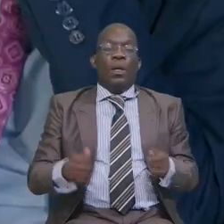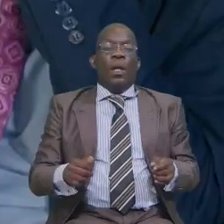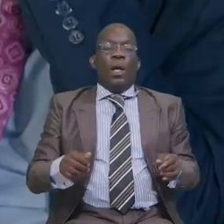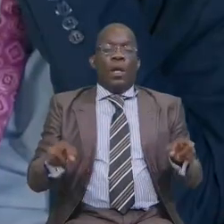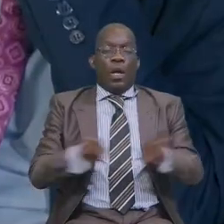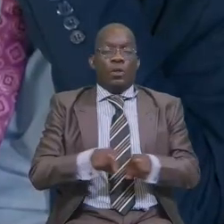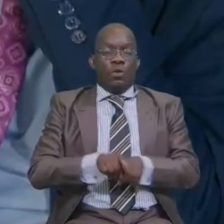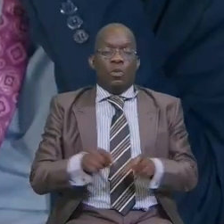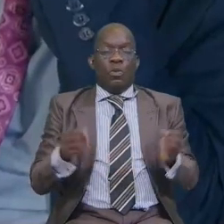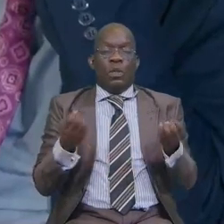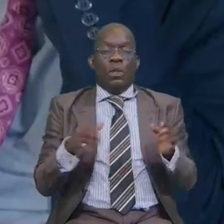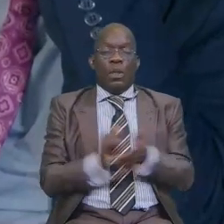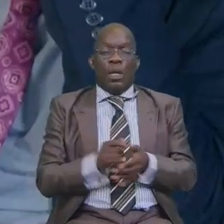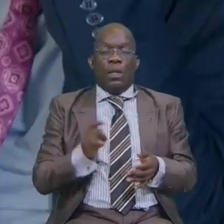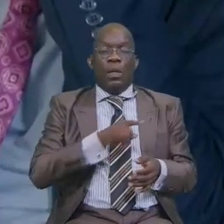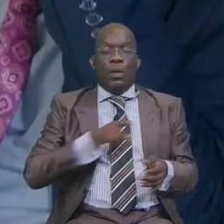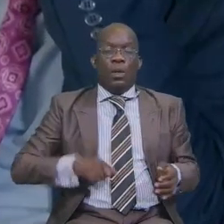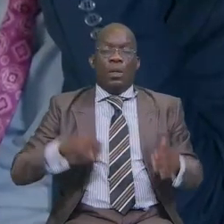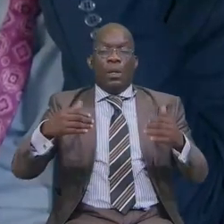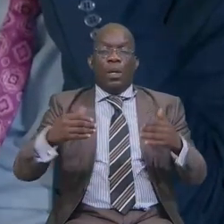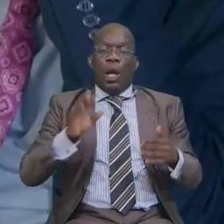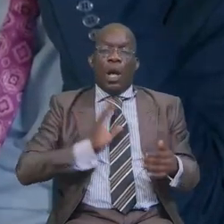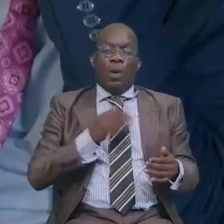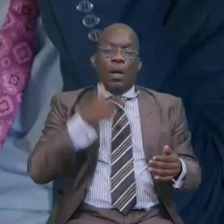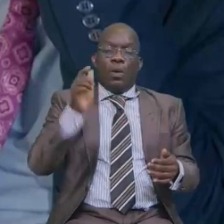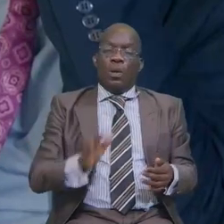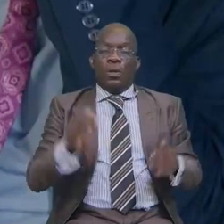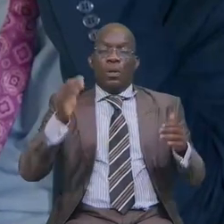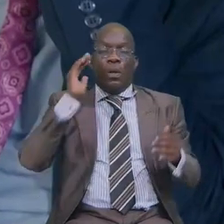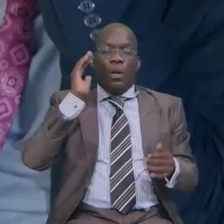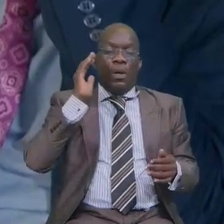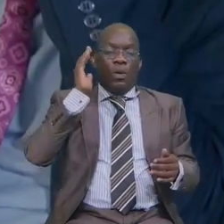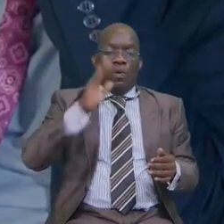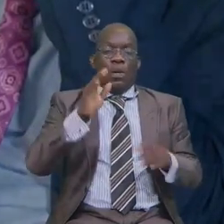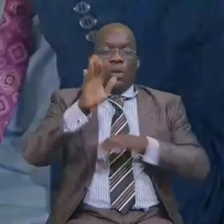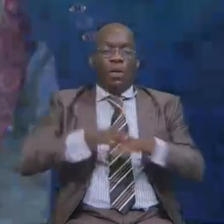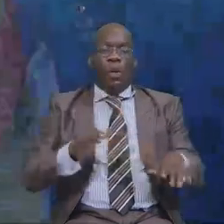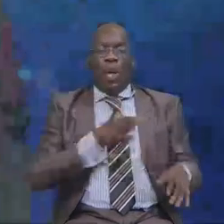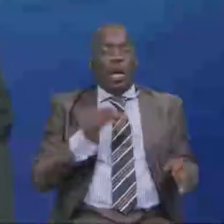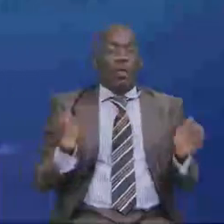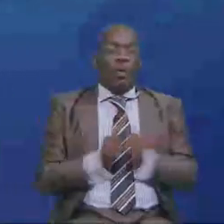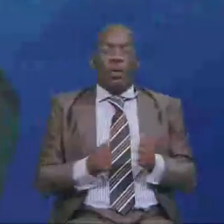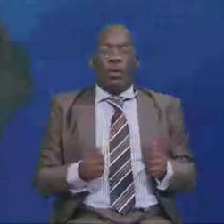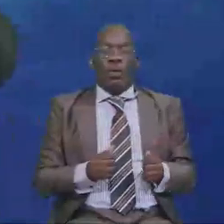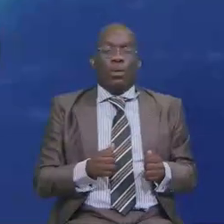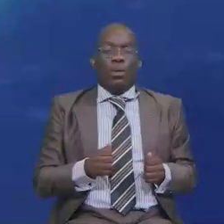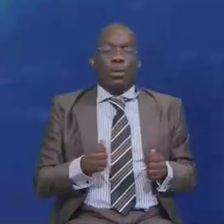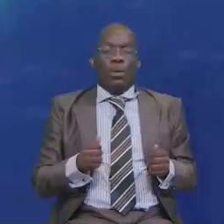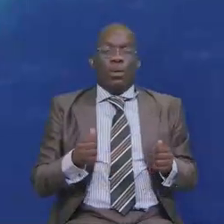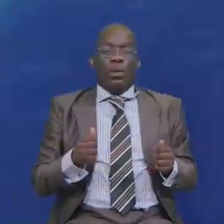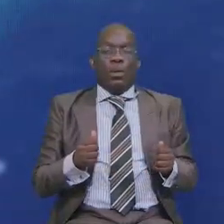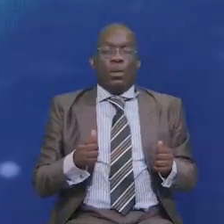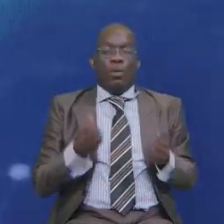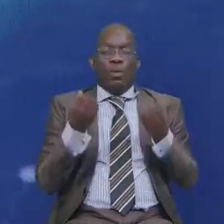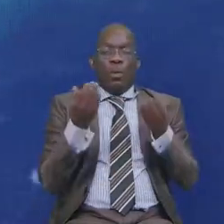les appellera. Verset 40. Et par plusieurs autres paroles, il les conjurait et les exhortait, disant,